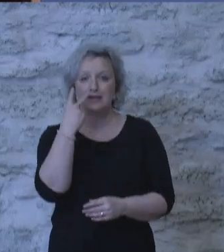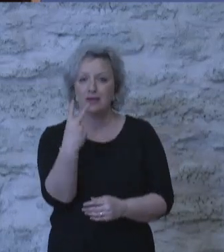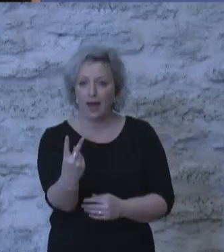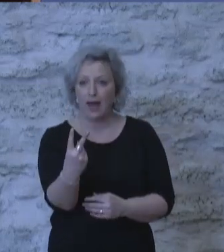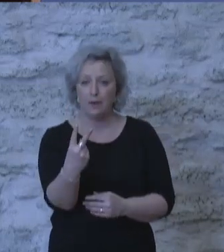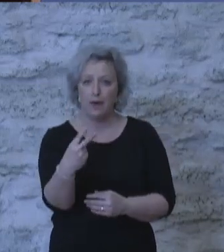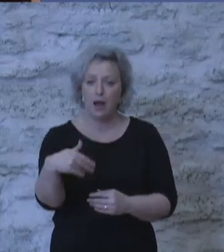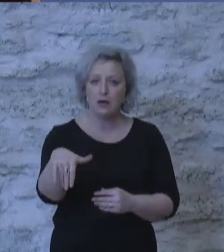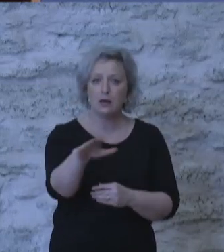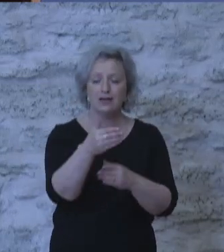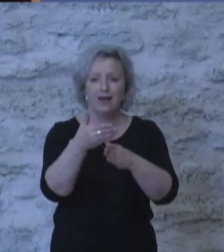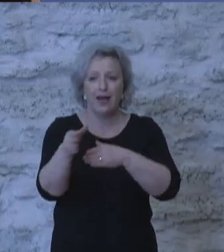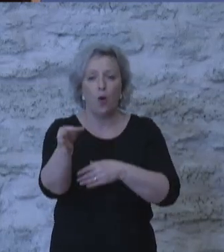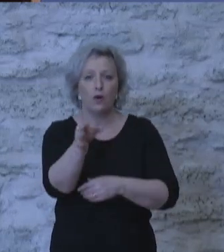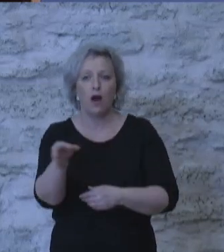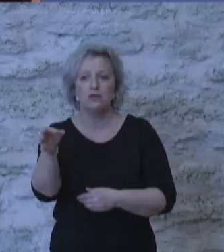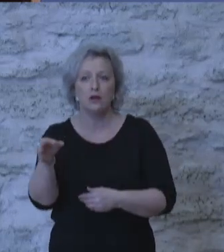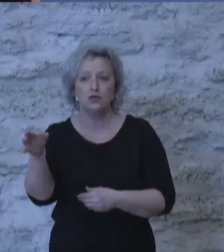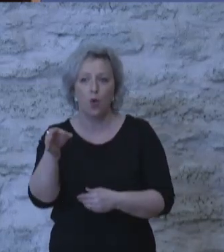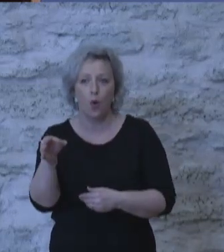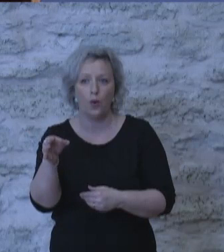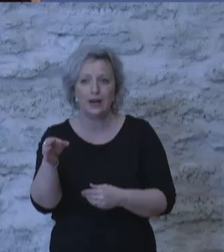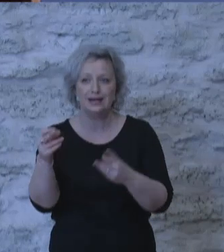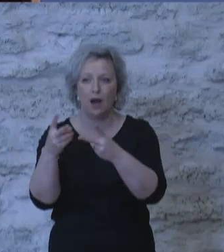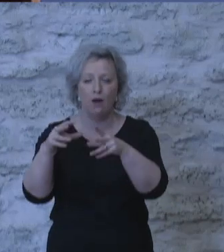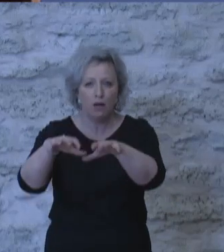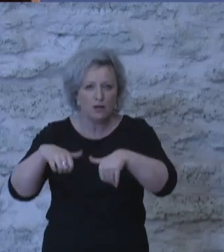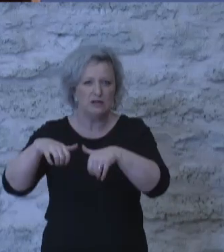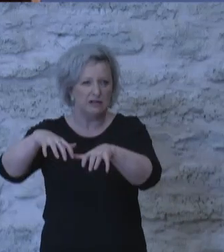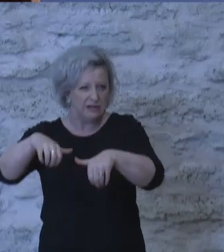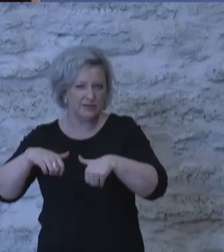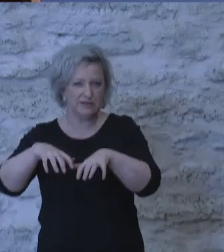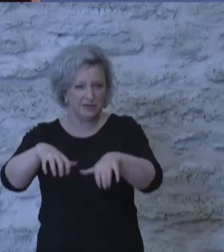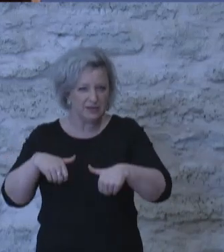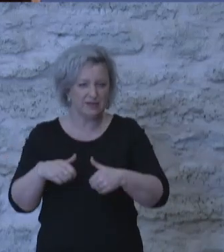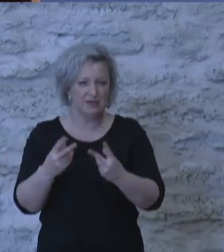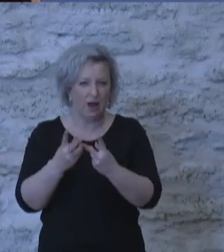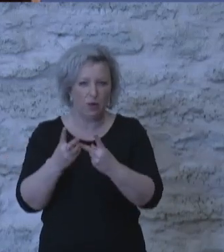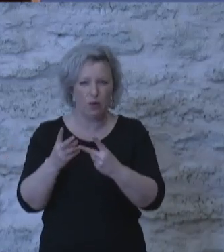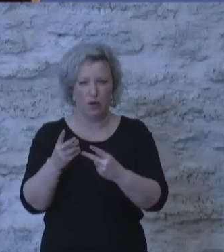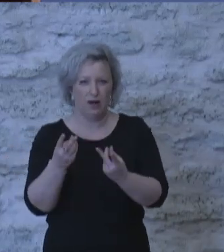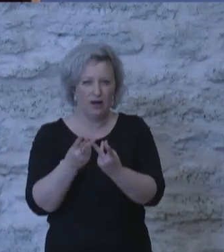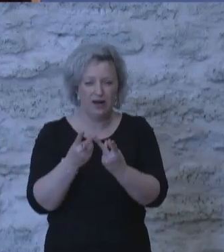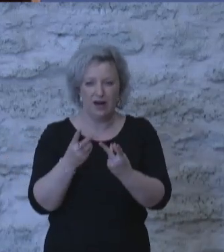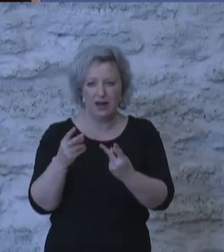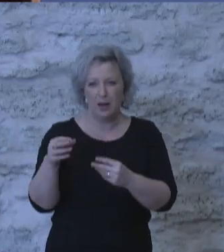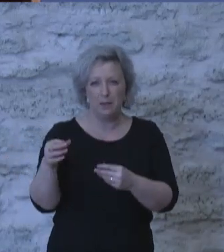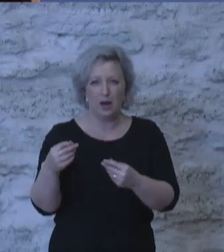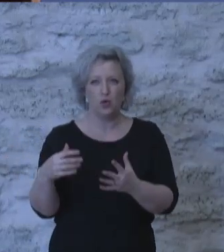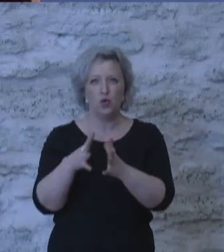eri organisatsioonid kisuvad tekki enda peale ja nad kaotavad suure pildi.